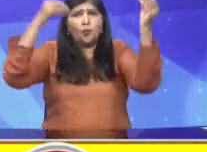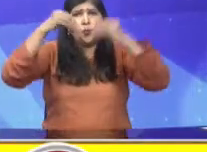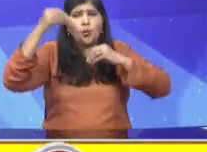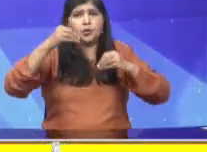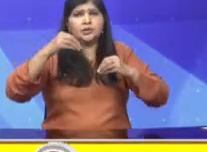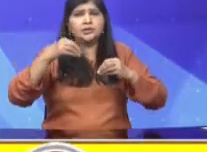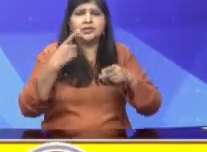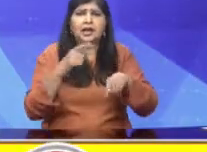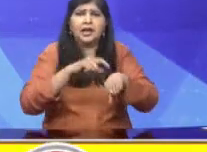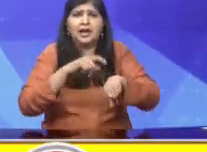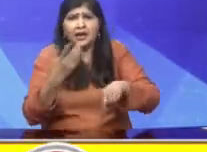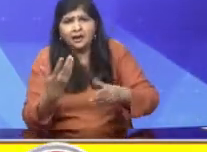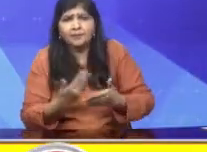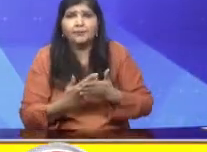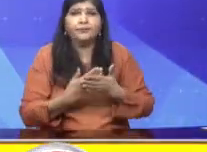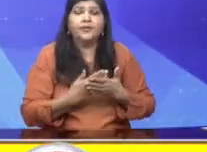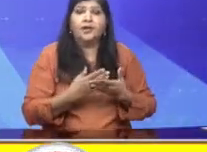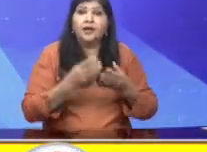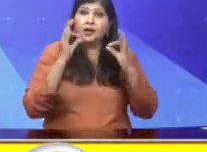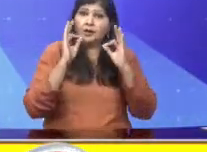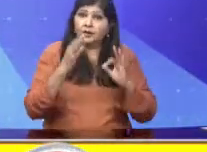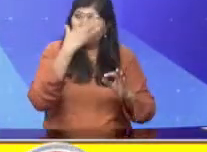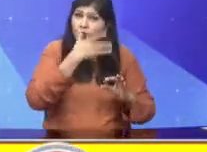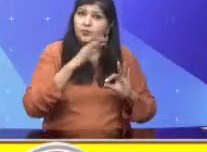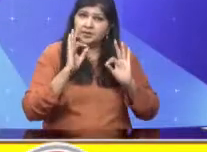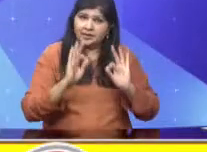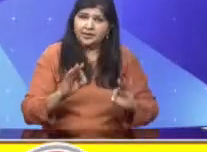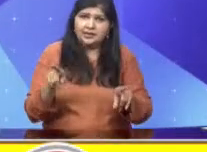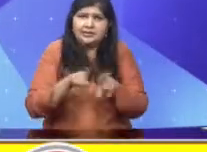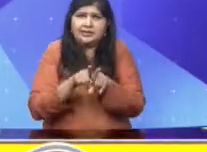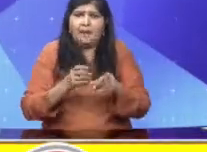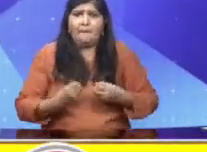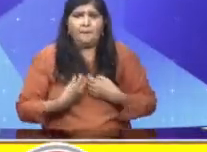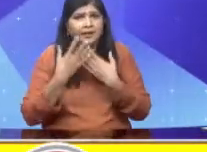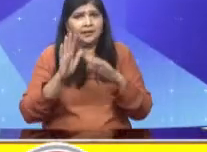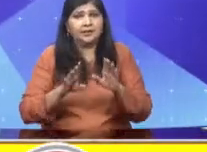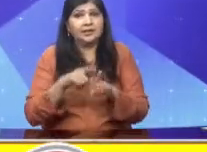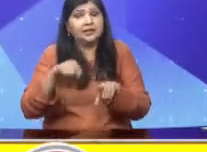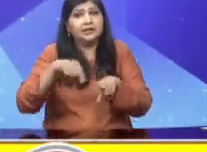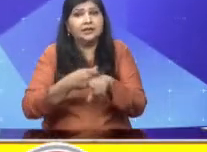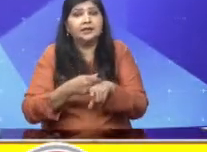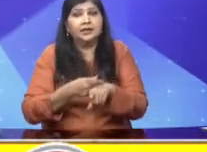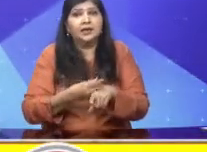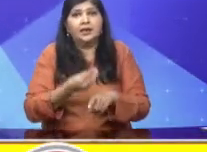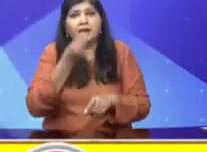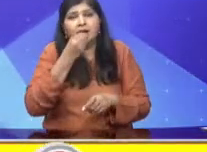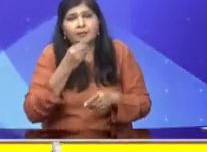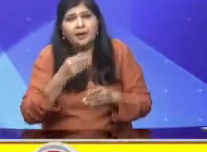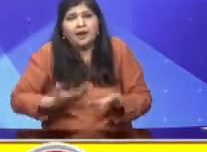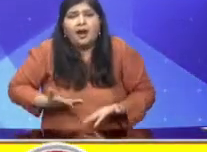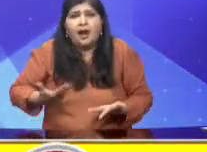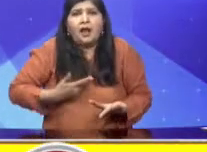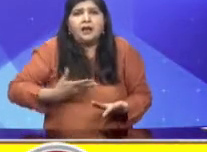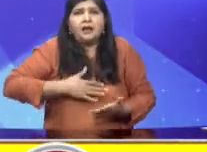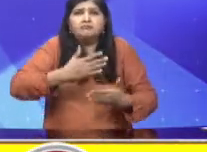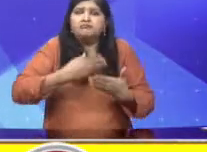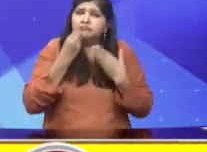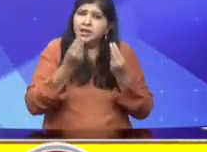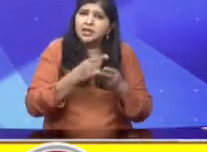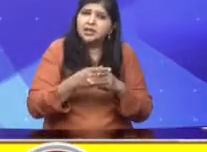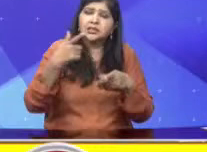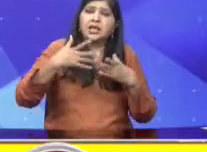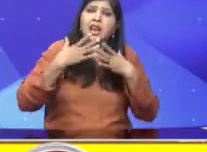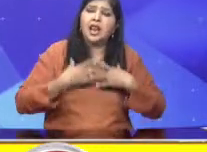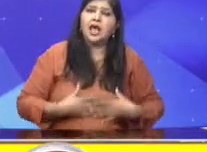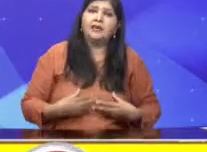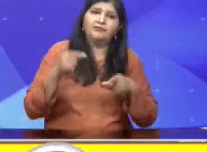और बारिस का मौसम सिर्फ खुबसूरत और सुवाना ही नहीं होता बलकि यह पोशन देने वाला जीवन देने